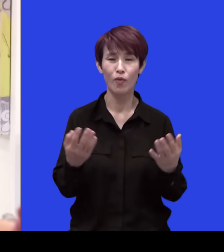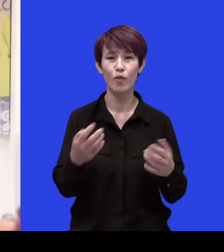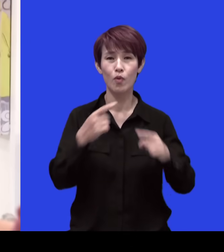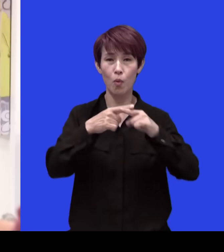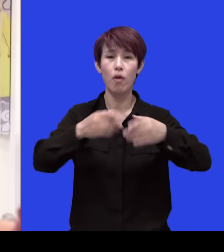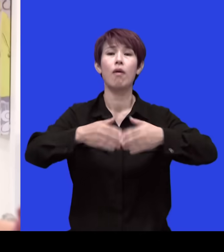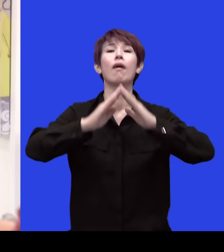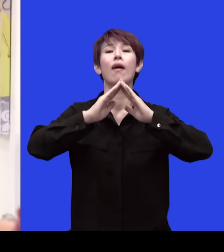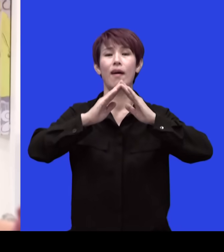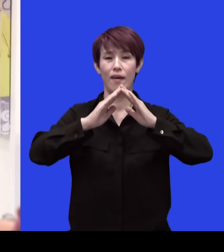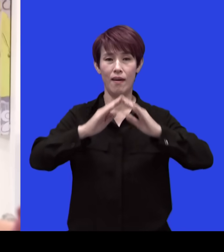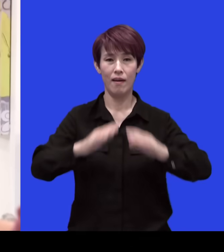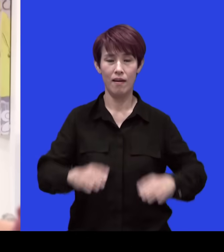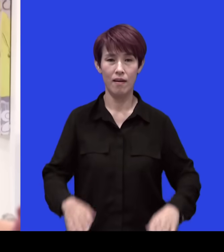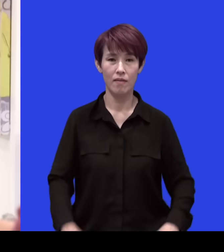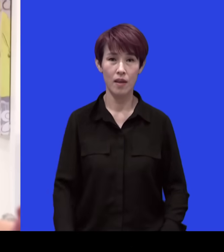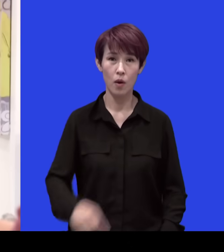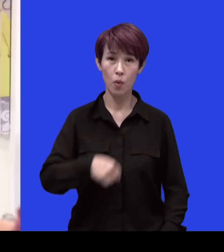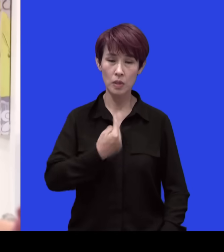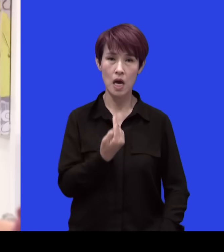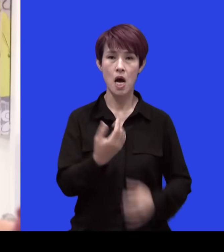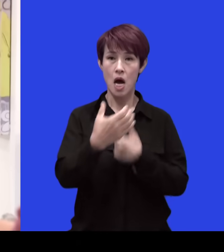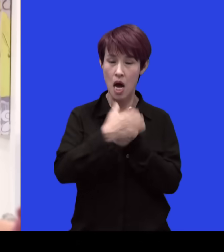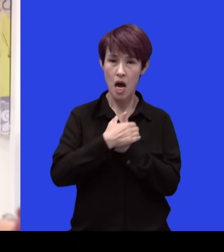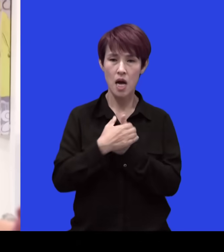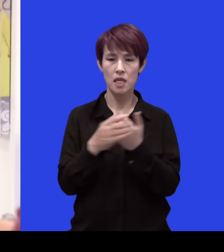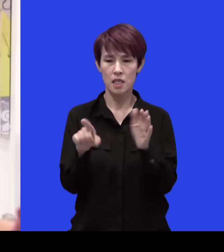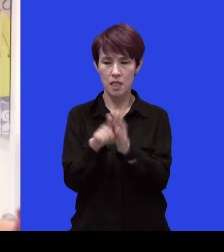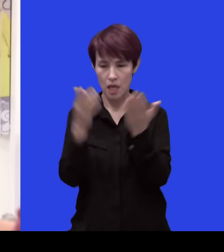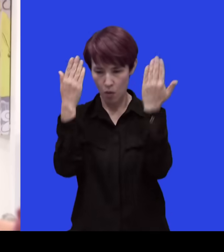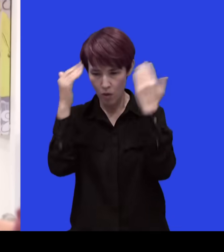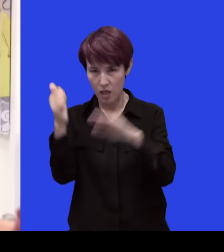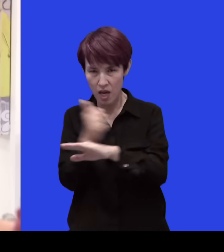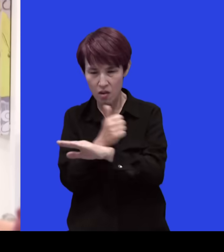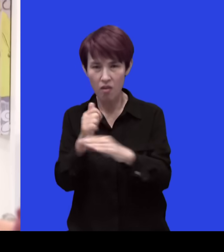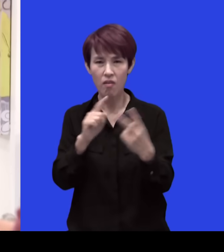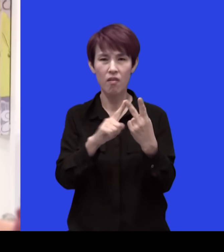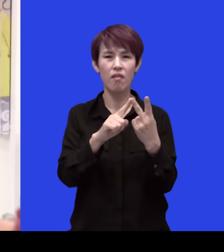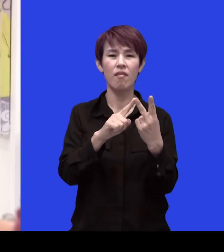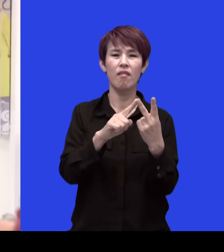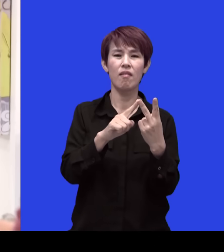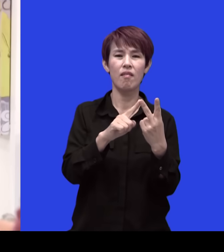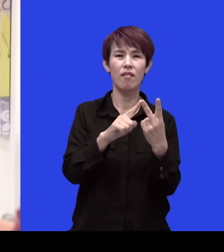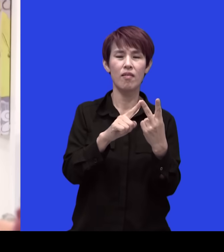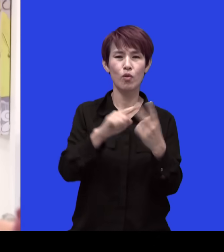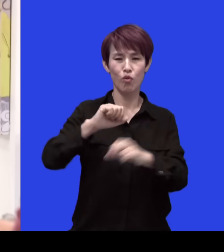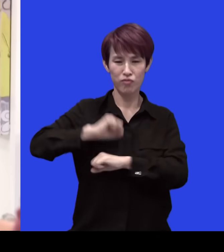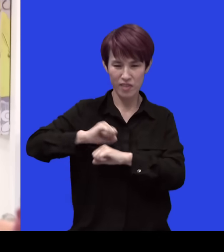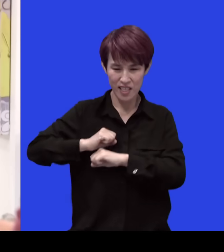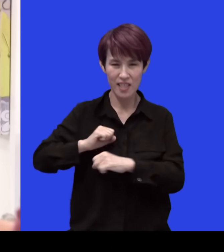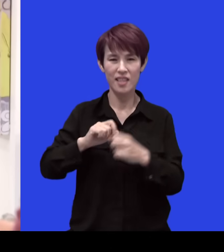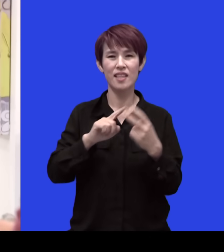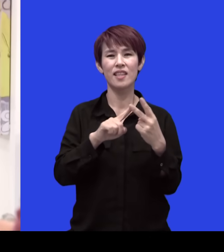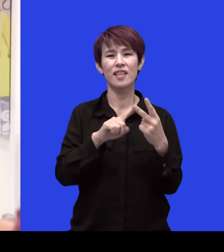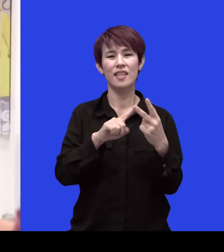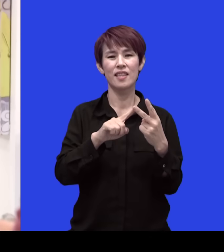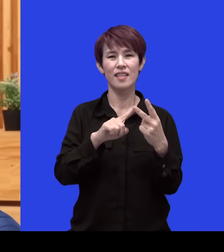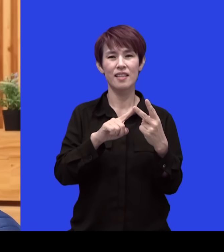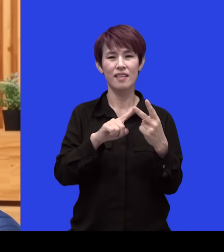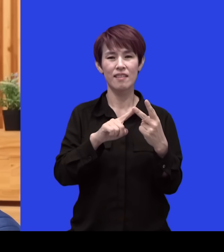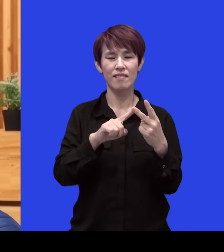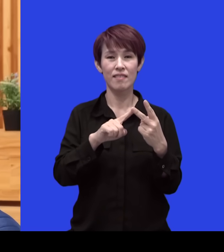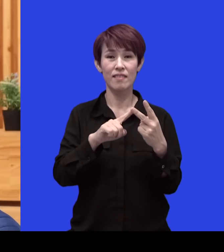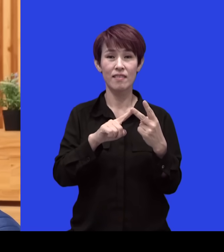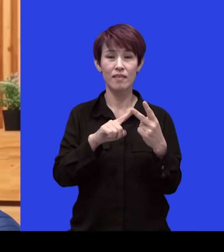했어요. 아하. 그때 1인 3역이에요. 신학교 다녀야 되지. 예. 대학은 마치고 원대 복귀는 했는데 예. 원대 복귀해서